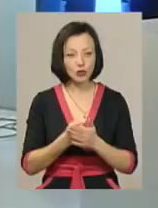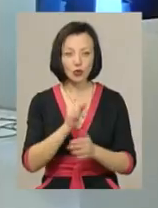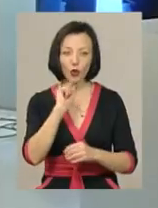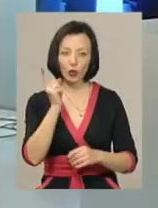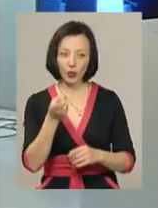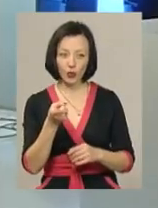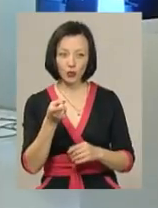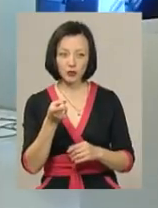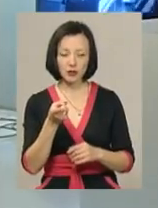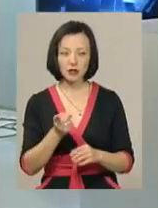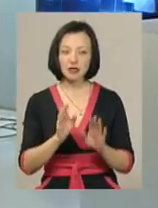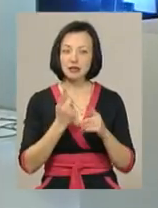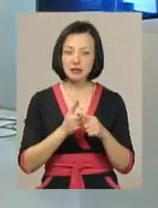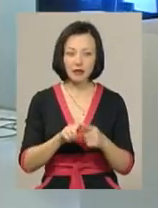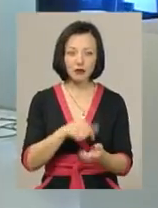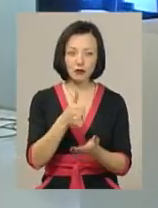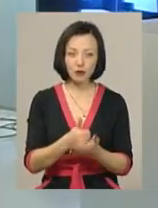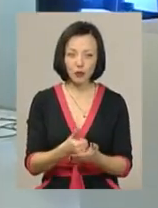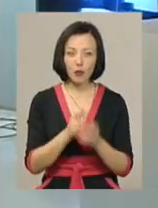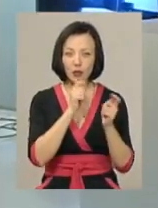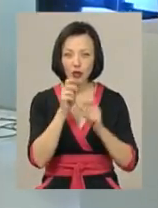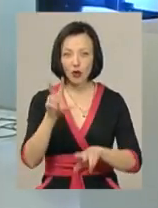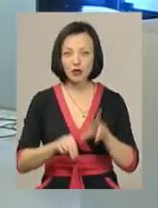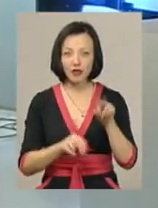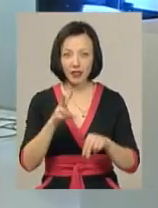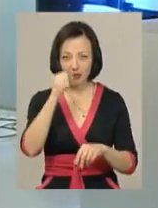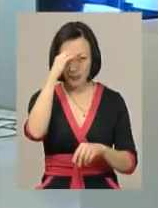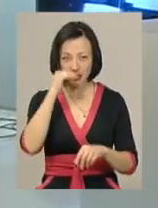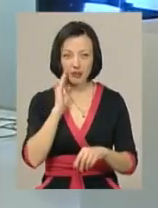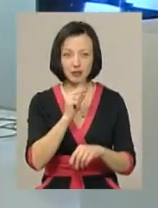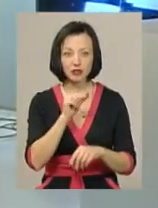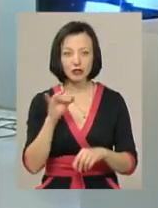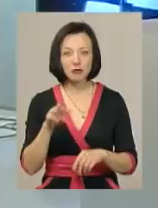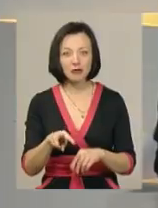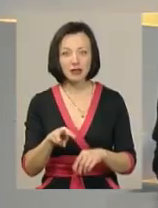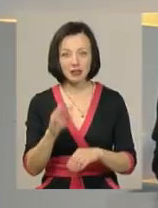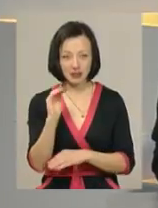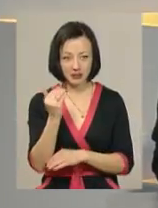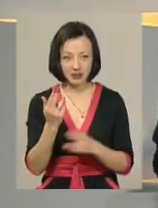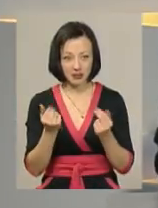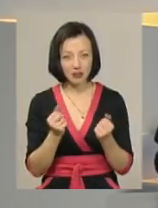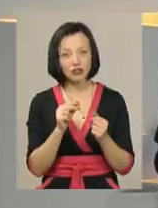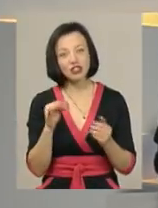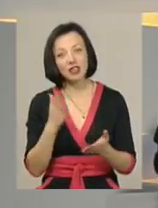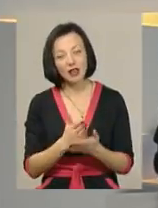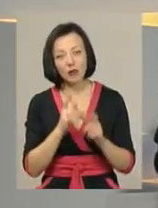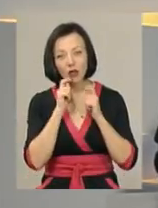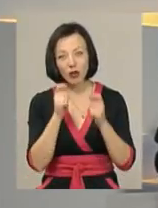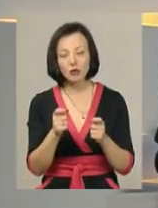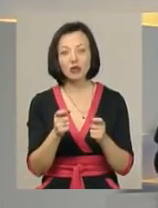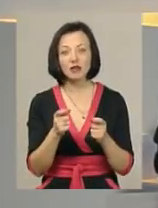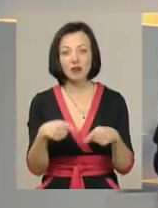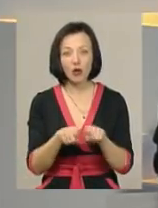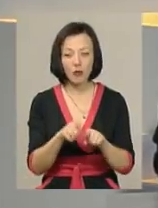першого рочку Так це в основному подарунки які розраховані більше на батьків так ніж на дитину чи є якийсь подарунок